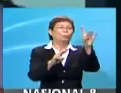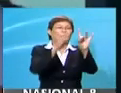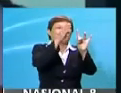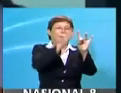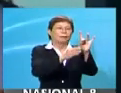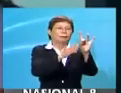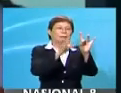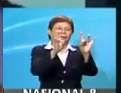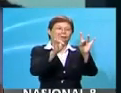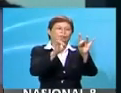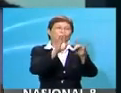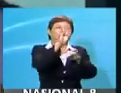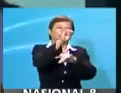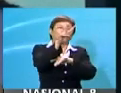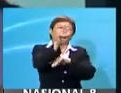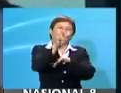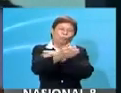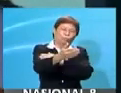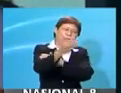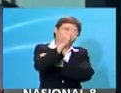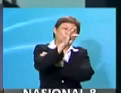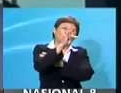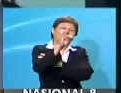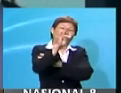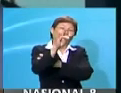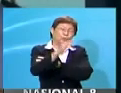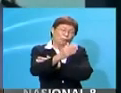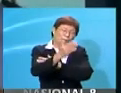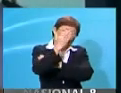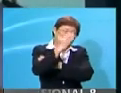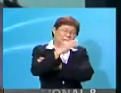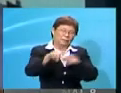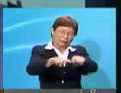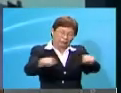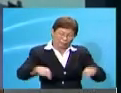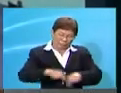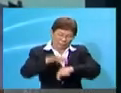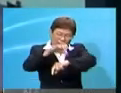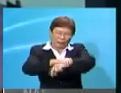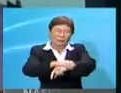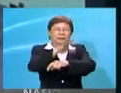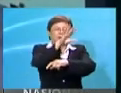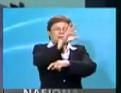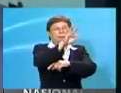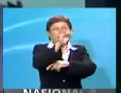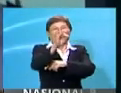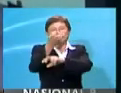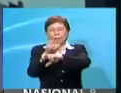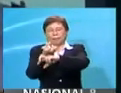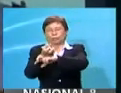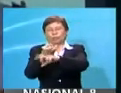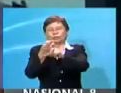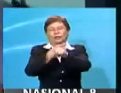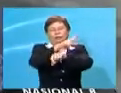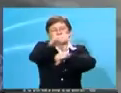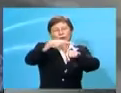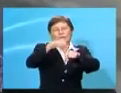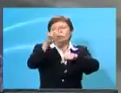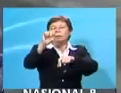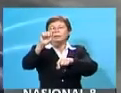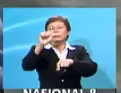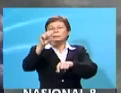720 pagi lokasi tangkapan 98 batu natika daripada Pulau